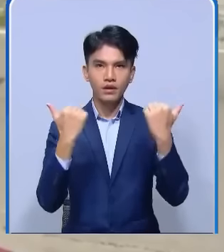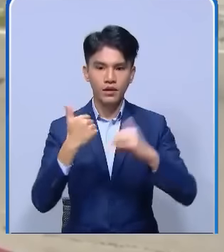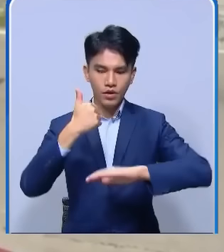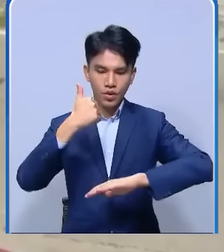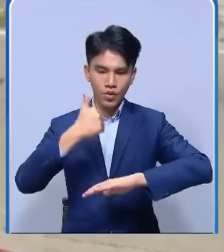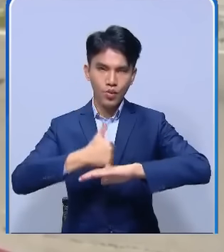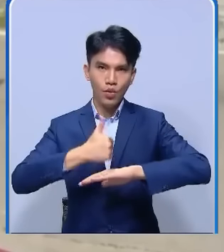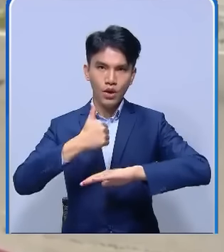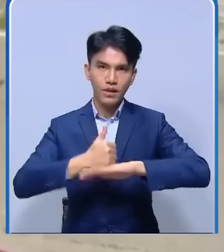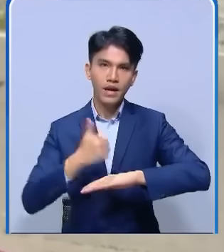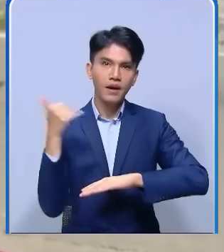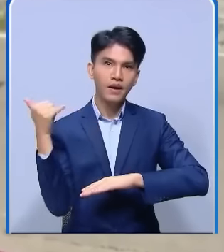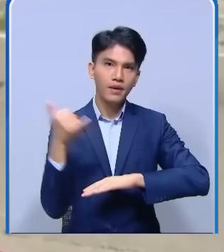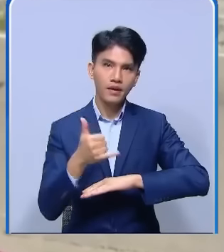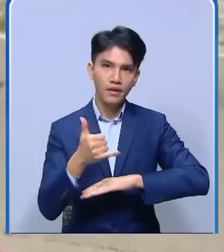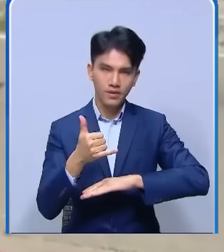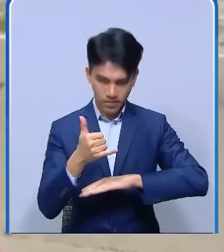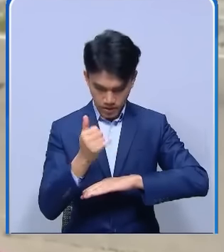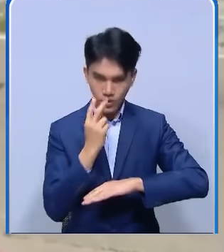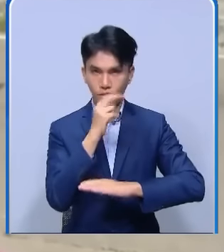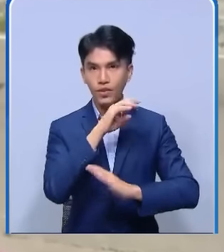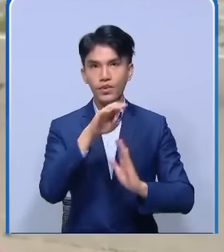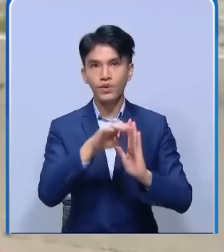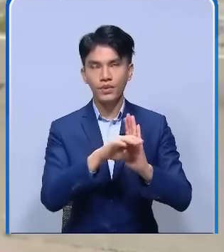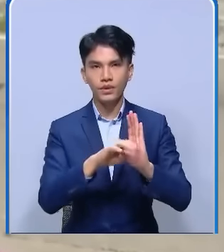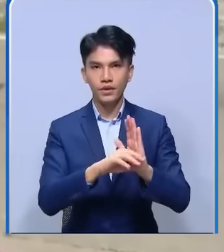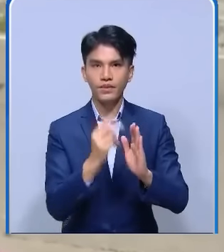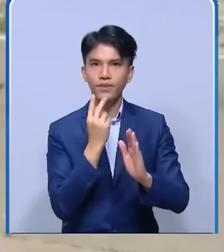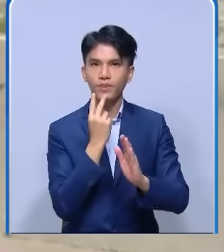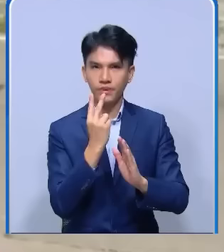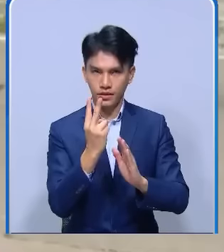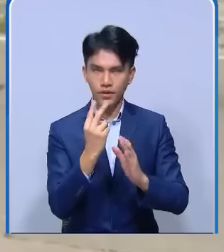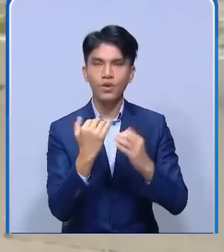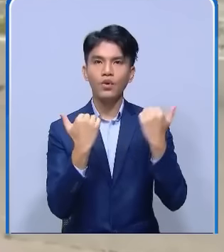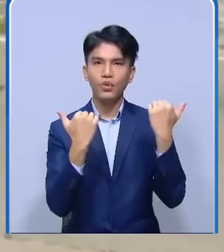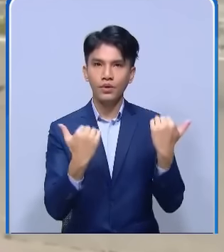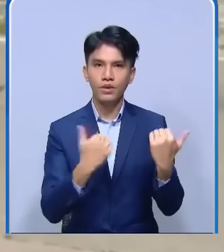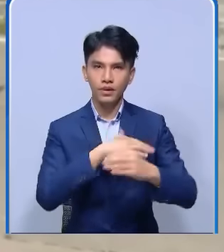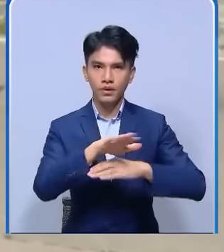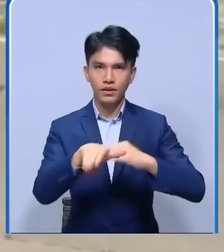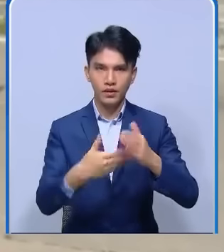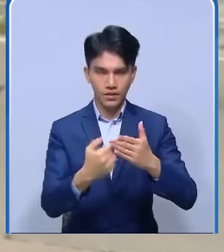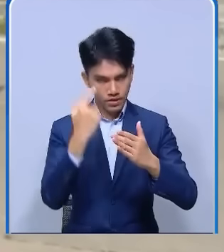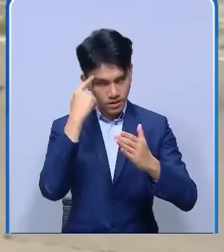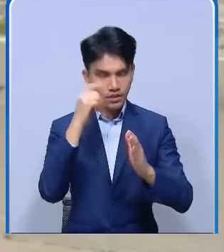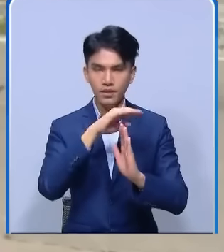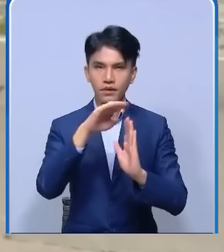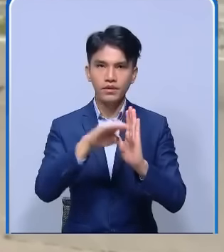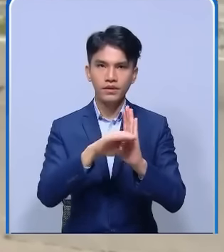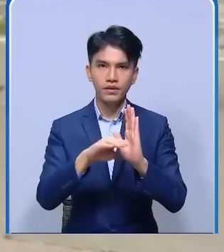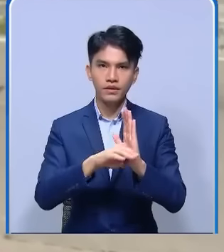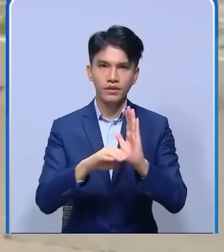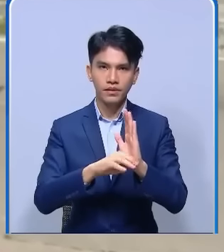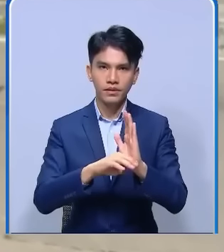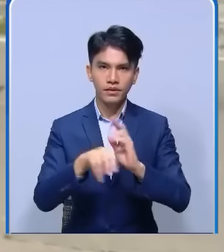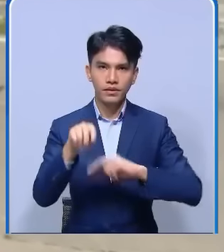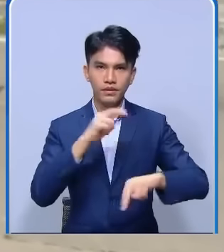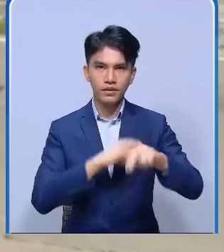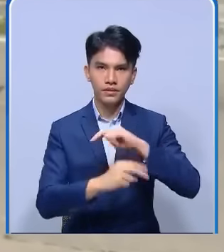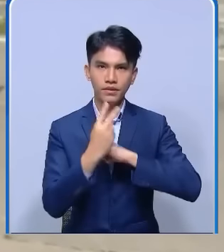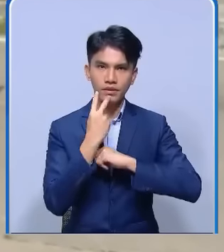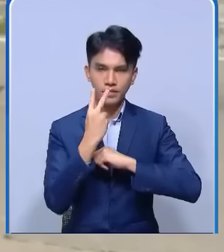จับตาว่าจะมีการประชุมติดตามความคืบหน้าในคดีนี้ด้วยหรือไม่ซึ่งพวกเราอาจได้รับทราบความคืบหน้าแล้วก็ผลการสอบปากคำ